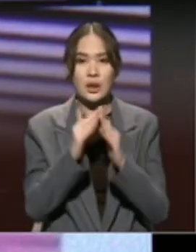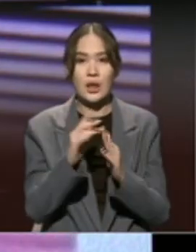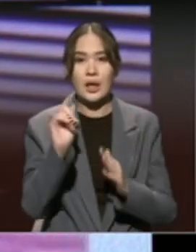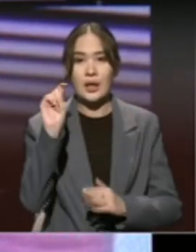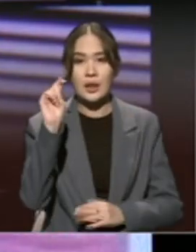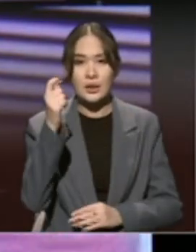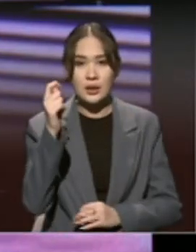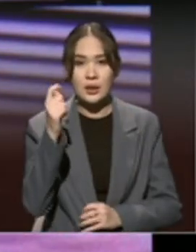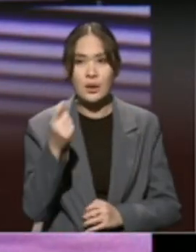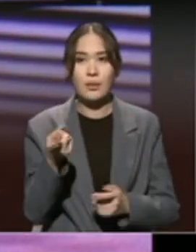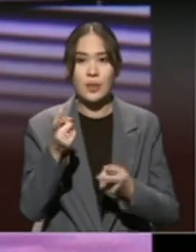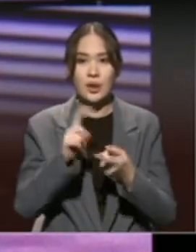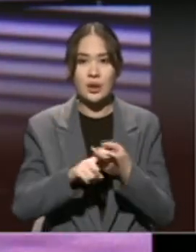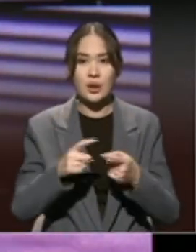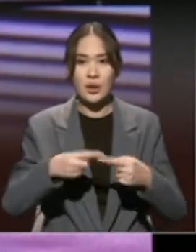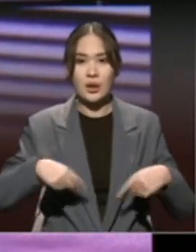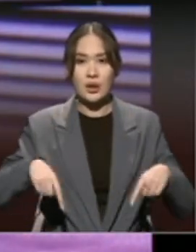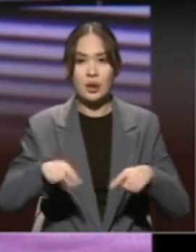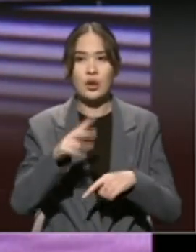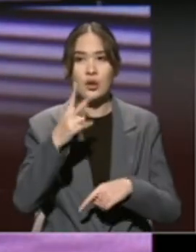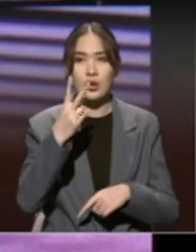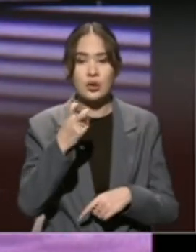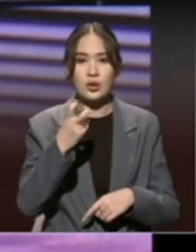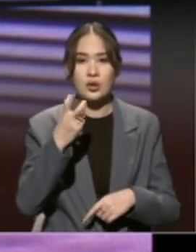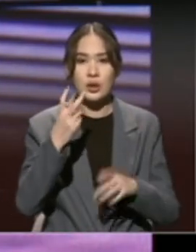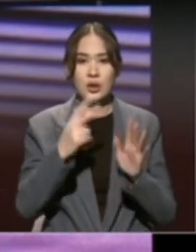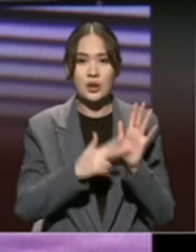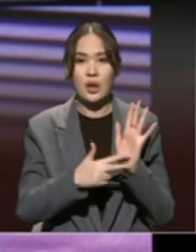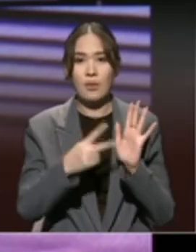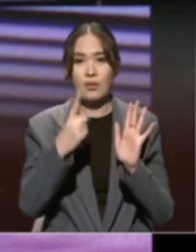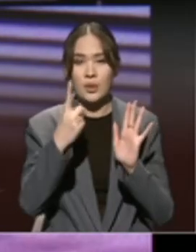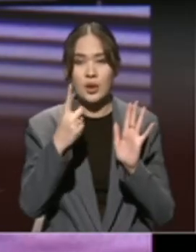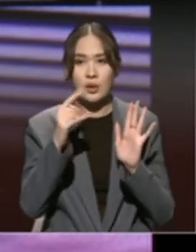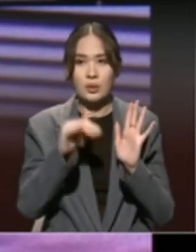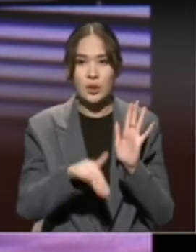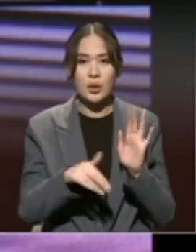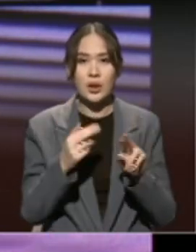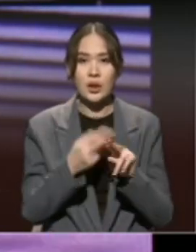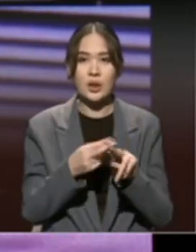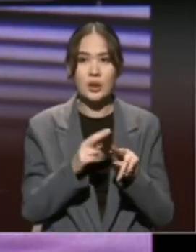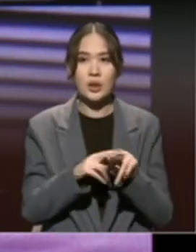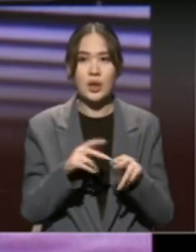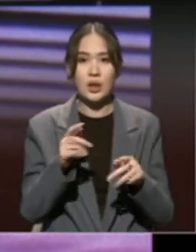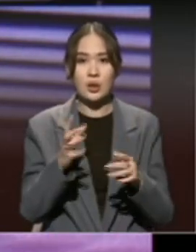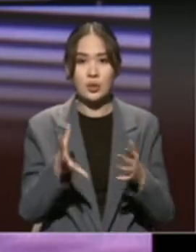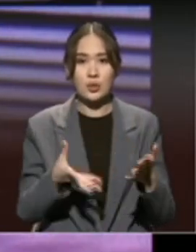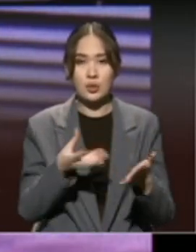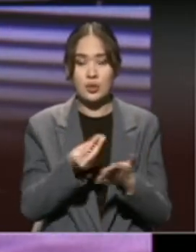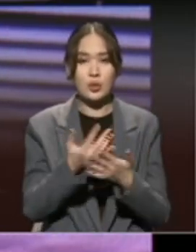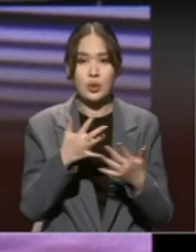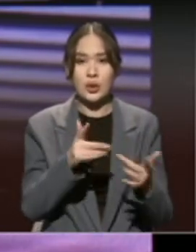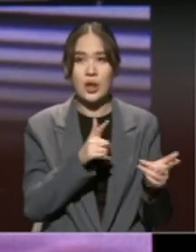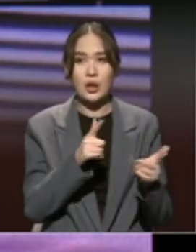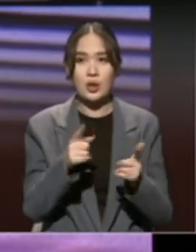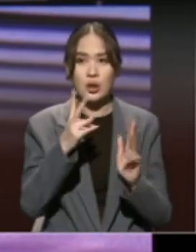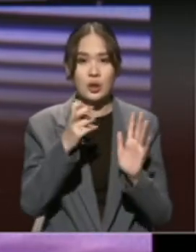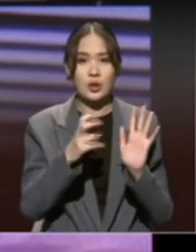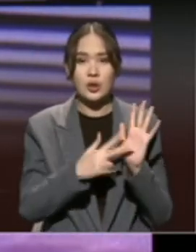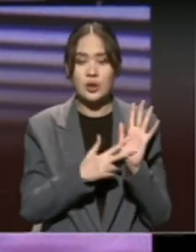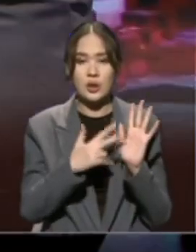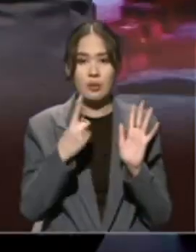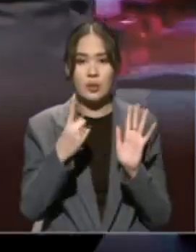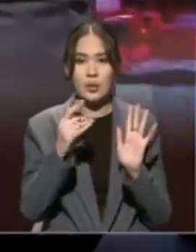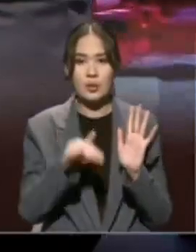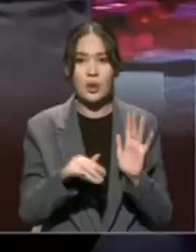кілтімен мысалға шаршы метрін 281 000 беріп жатыр. Дайын, міне, төлейсіз, бітті. Ол 281 000 осы уақытқа